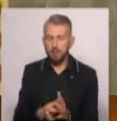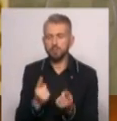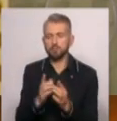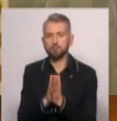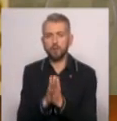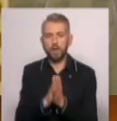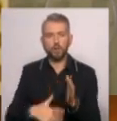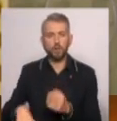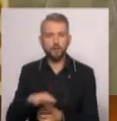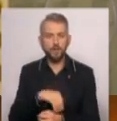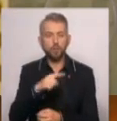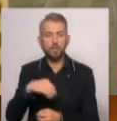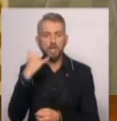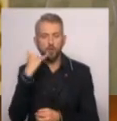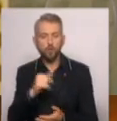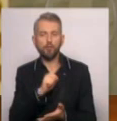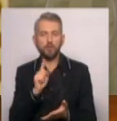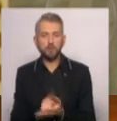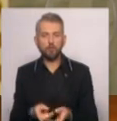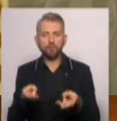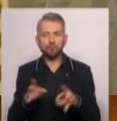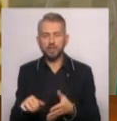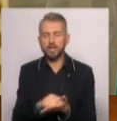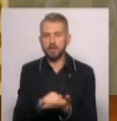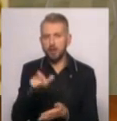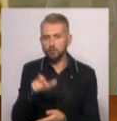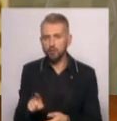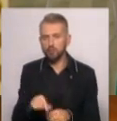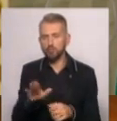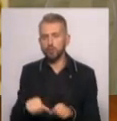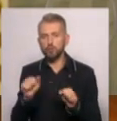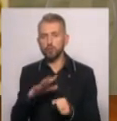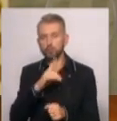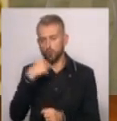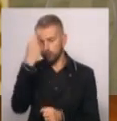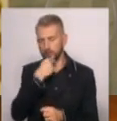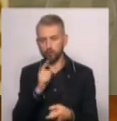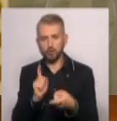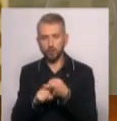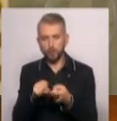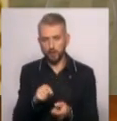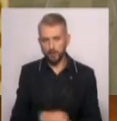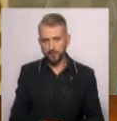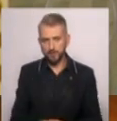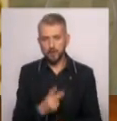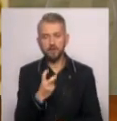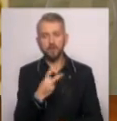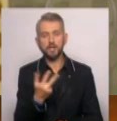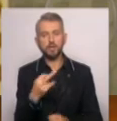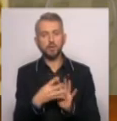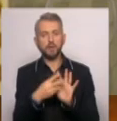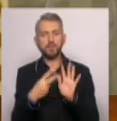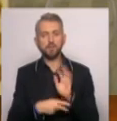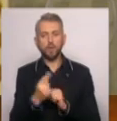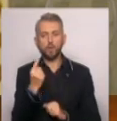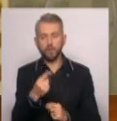всіх глядачів. Номери телефону обов'язково залишайте редактору, щоб потім можна було особисто з вами сконтактуватися. Ще раз,